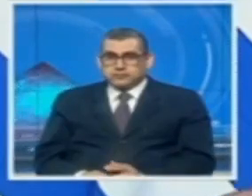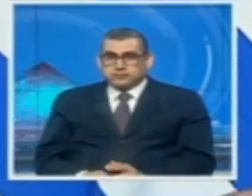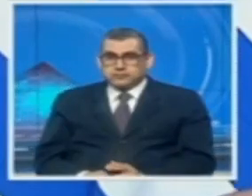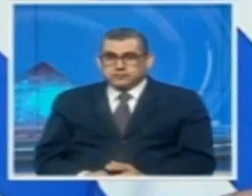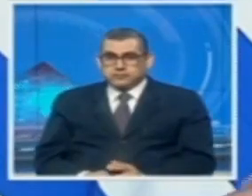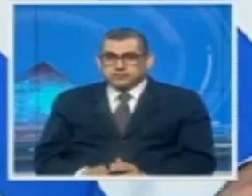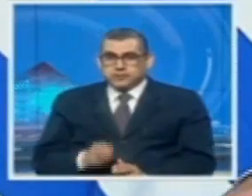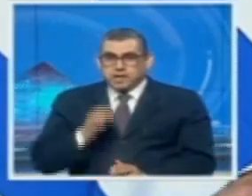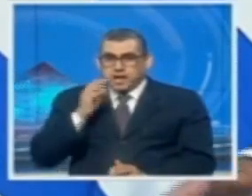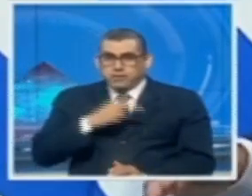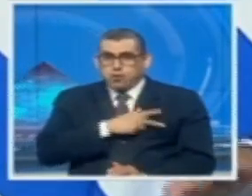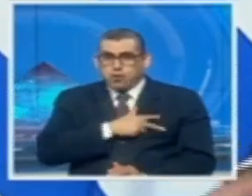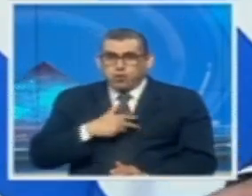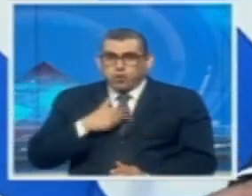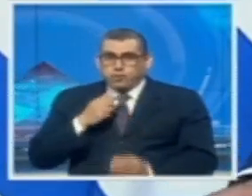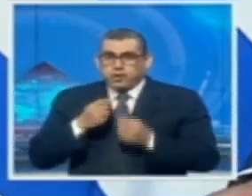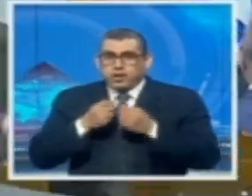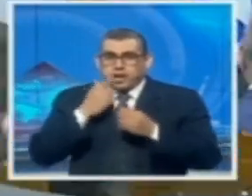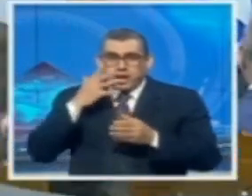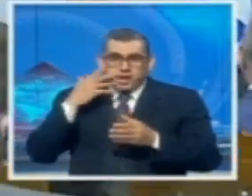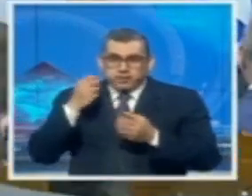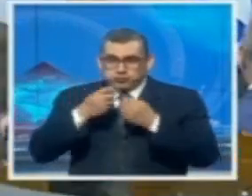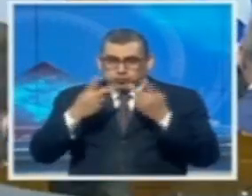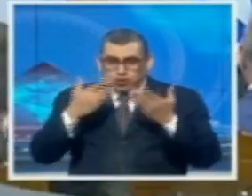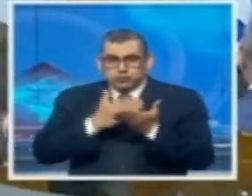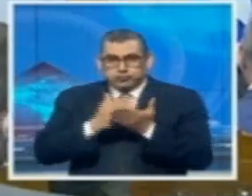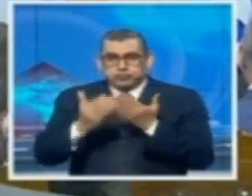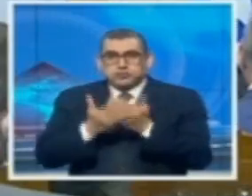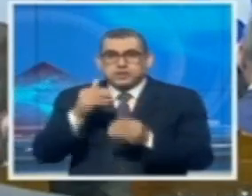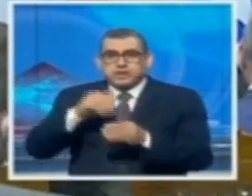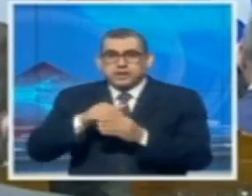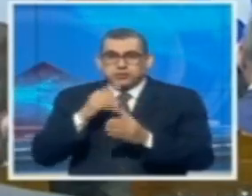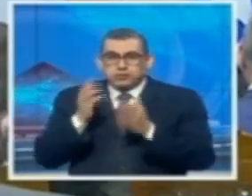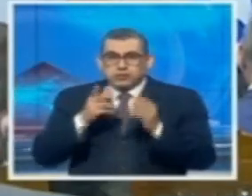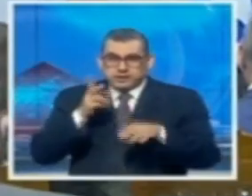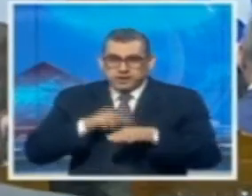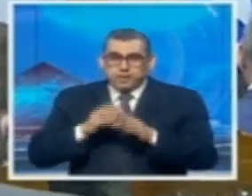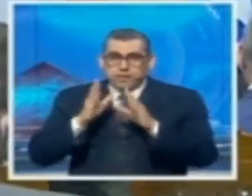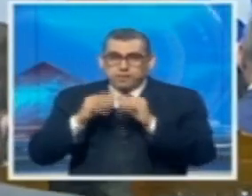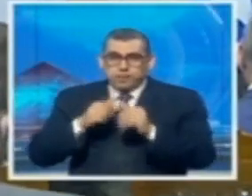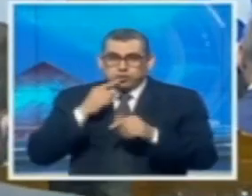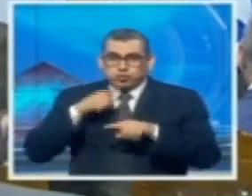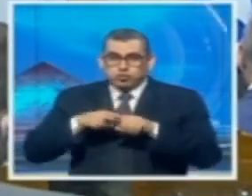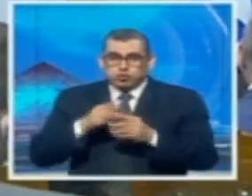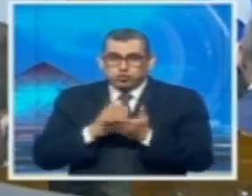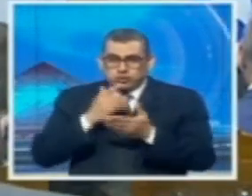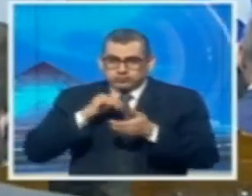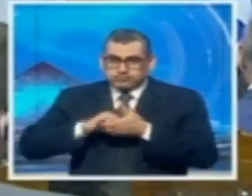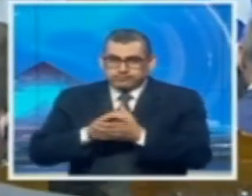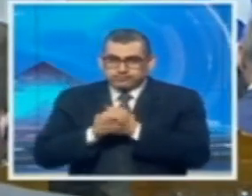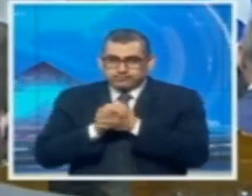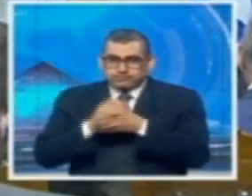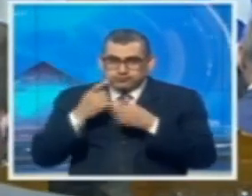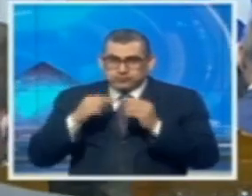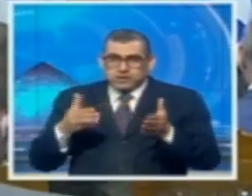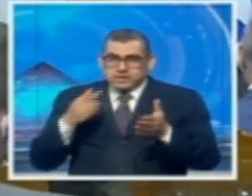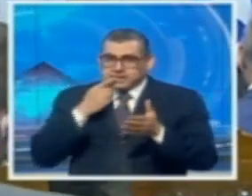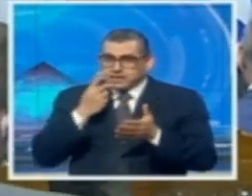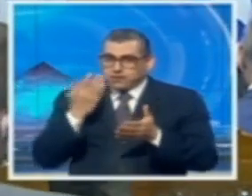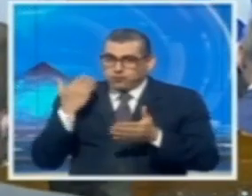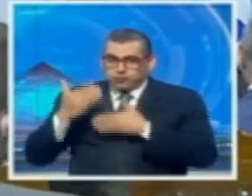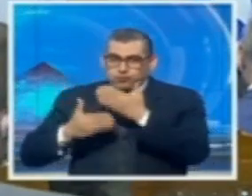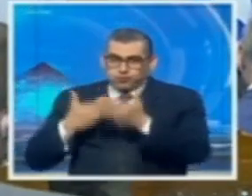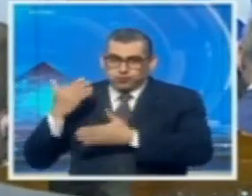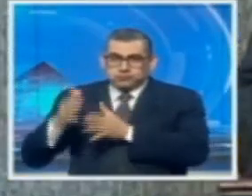has expired. If I may say so. هذا وقد عززت مصر واليونان علاقتهما في السنوات الأخيرة، بما في